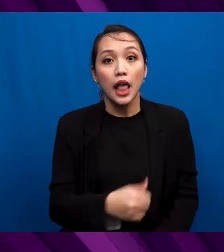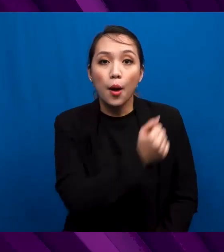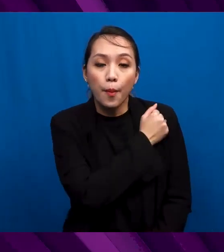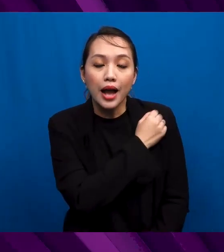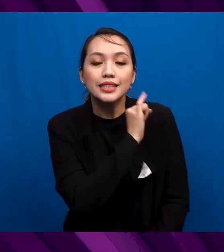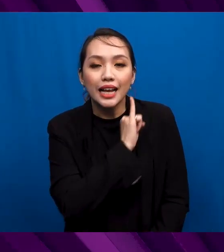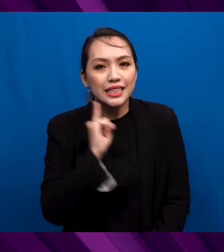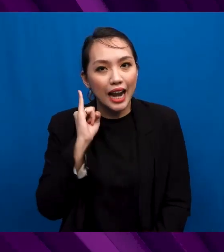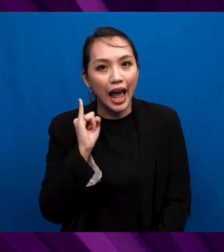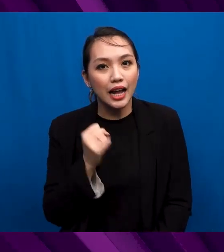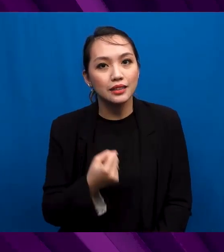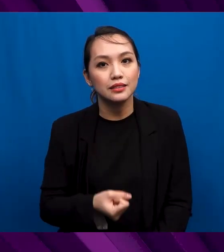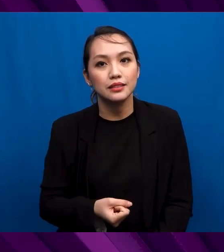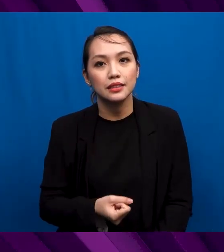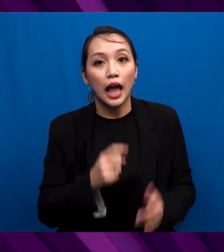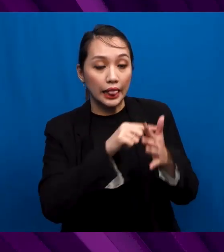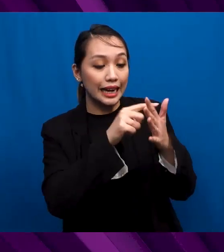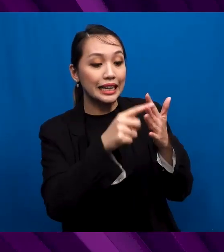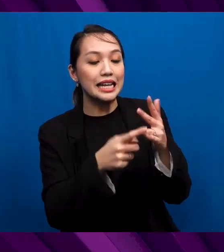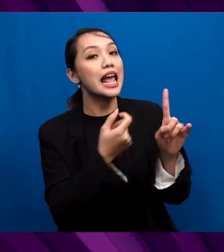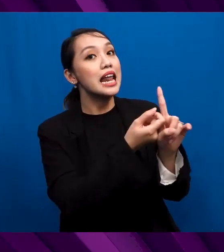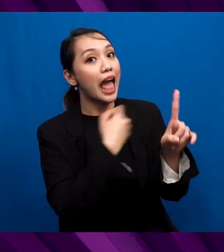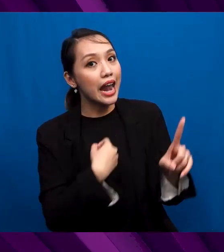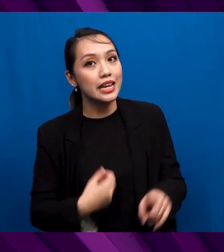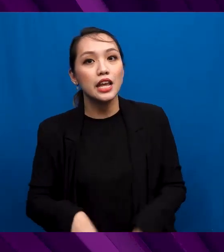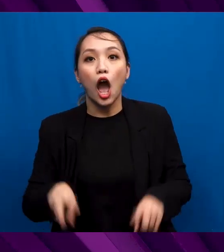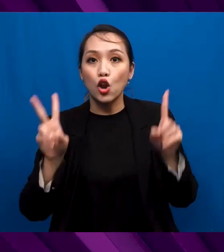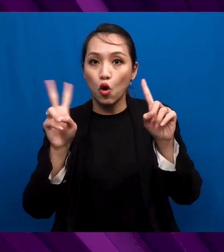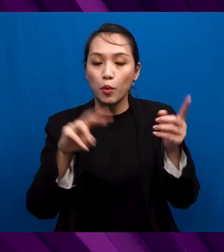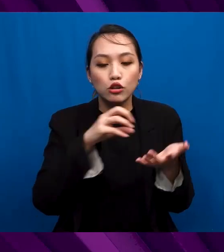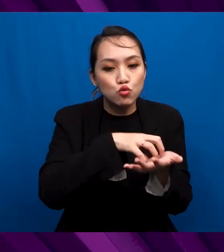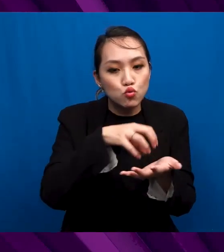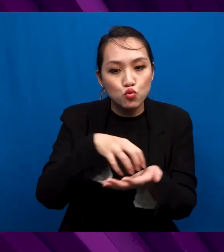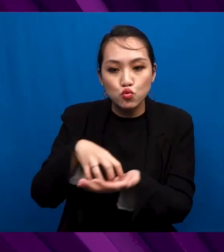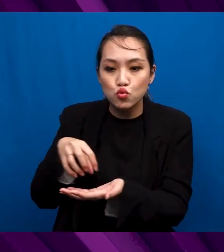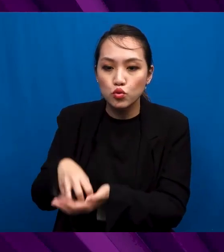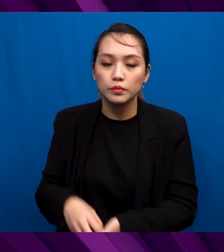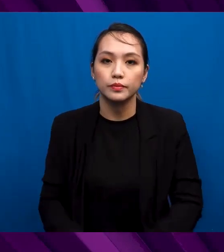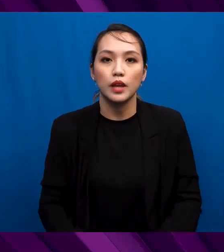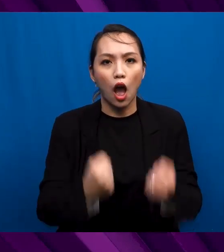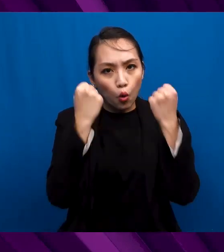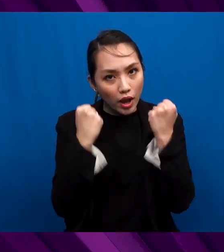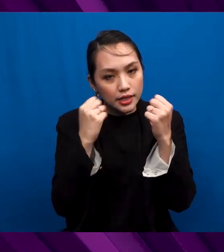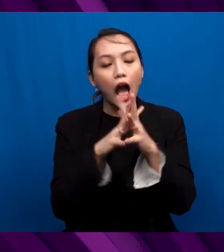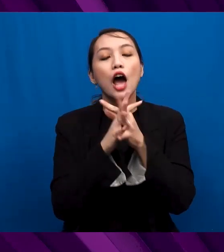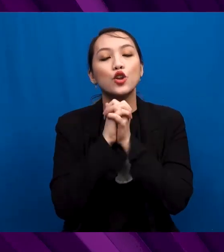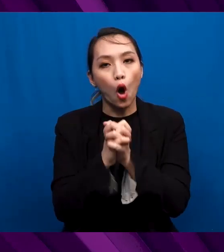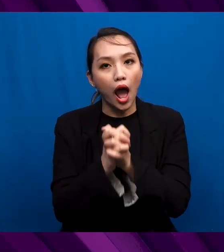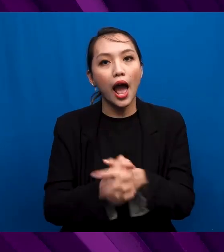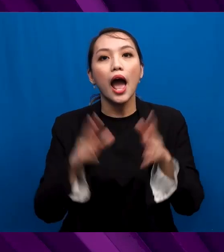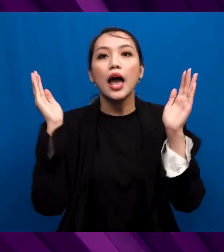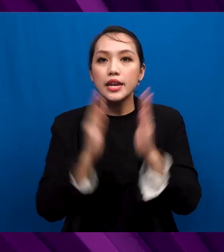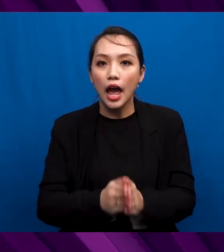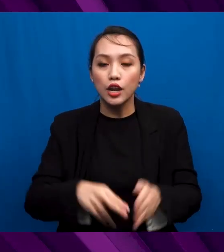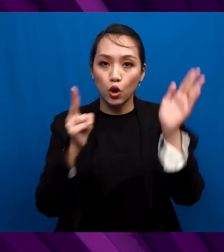12 suku ini, kita akan bisa mempelajari hari ini the power of prayer and prophecy. Kuasa doa dan kuasa nubuatan Allah.